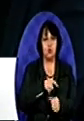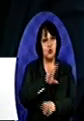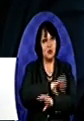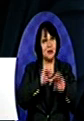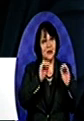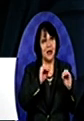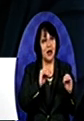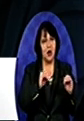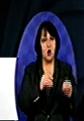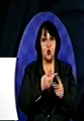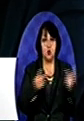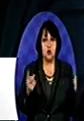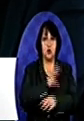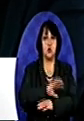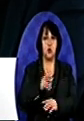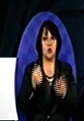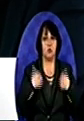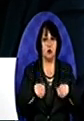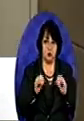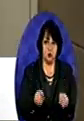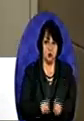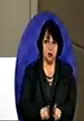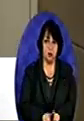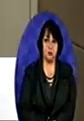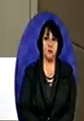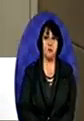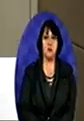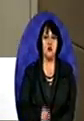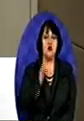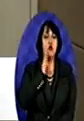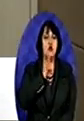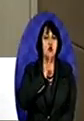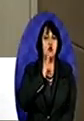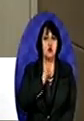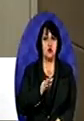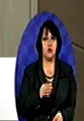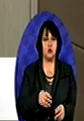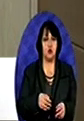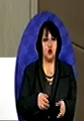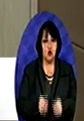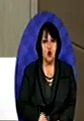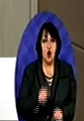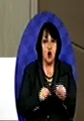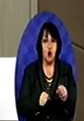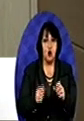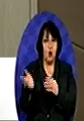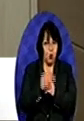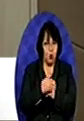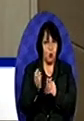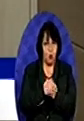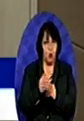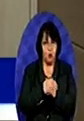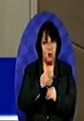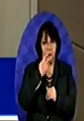чиглүүлэх үндэсний сургагч багш болж байна гэсэн үг. Эхийн эндгэдэл нэлхсэн эндгэдэл сүүлийн 3 жил төдийлөн буурахгүй байсан